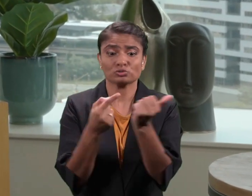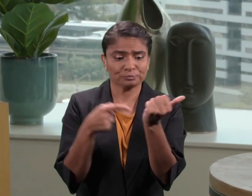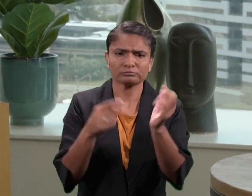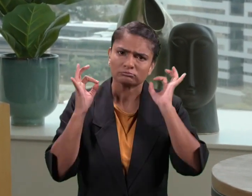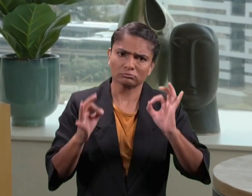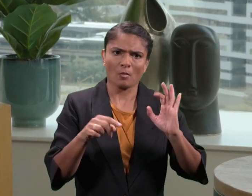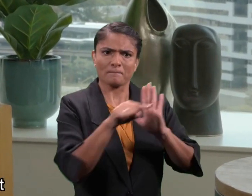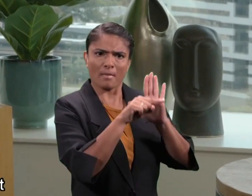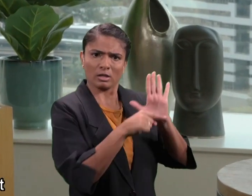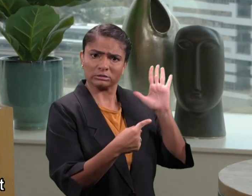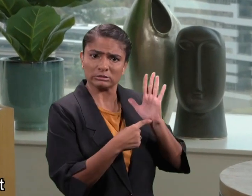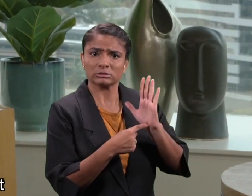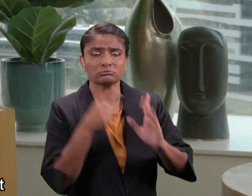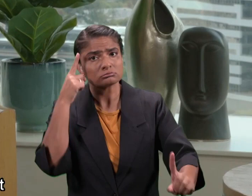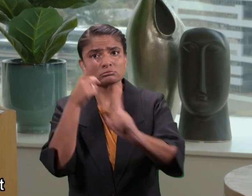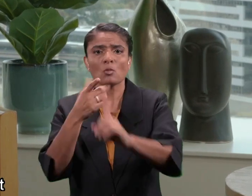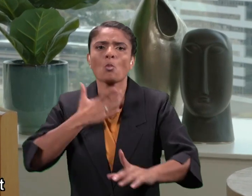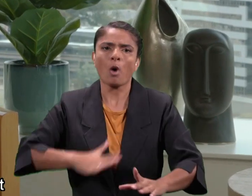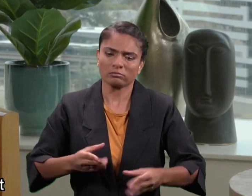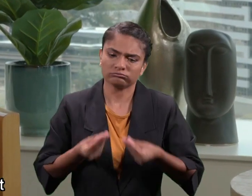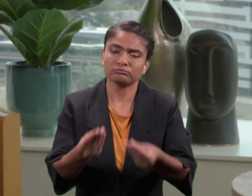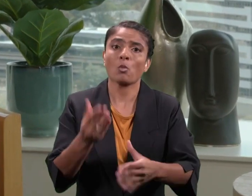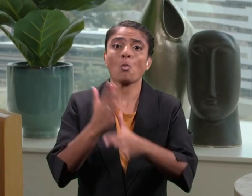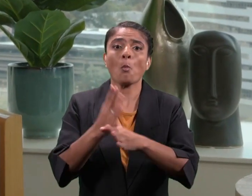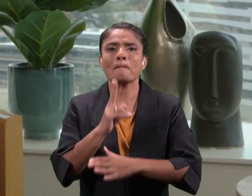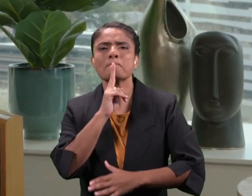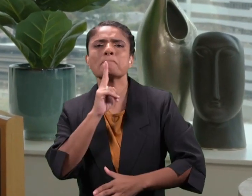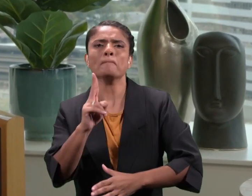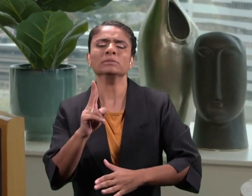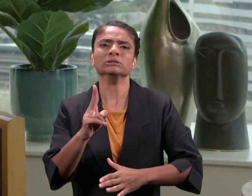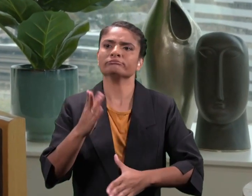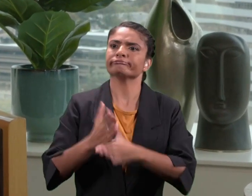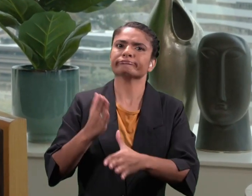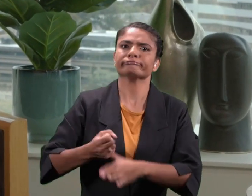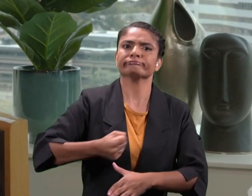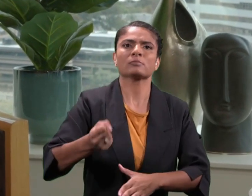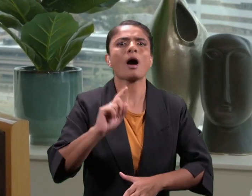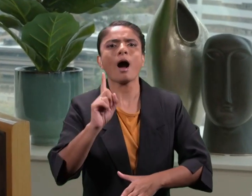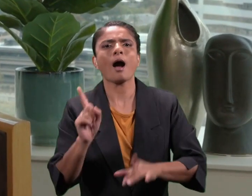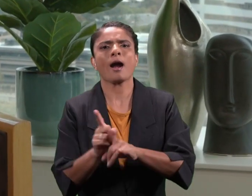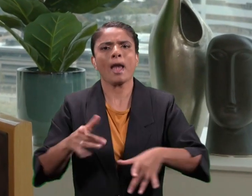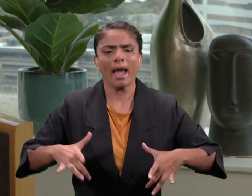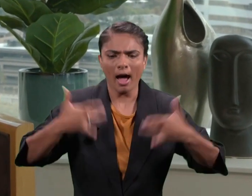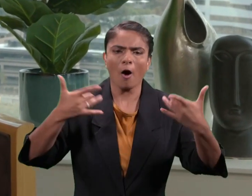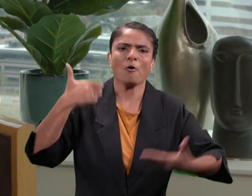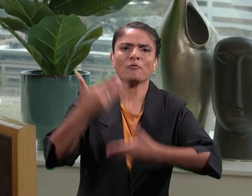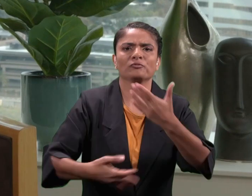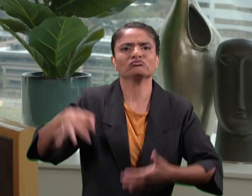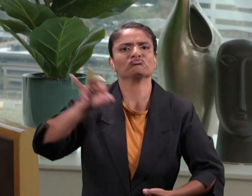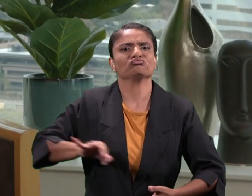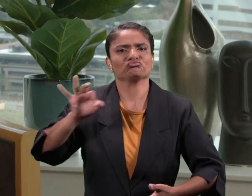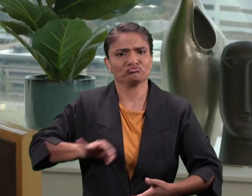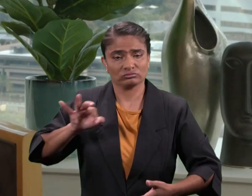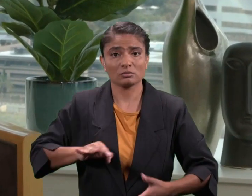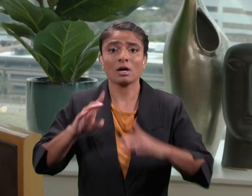as 'n beleidsvoorneme nie geskep as 'n diensnemingsbelofte of 'n belofte van 'n lewende loon nie. Dit word ondersteun deur die feit dat dit